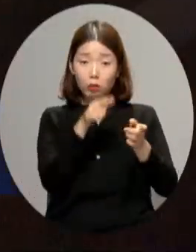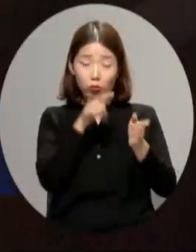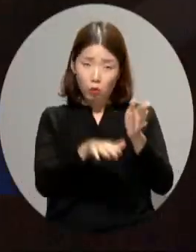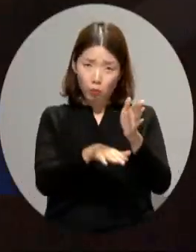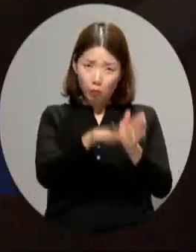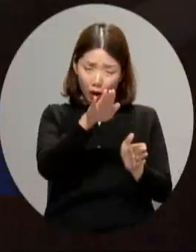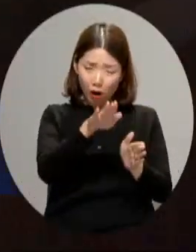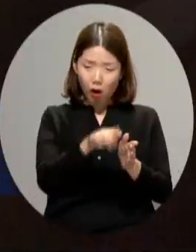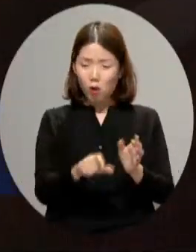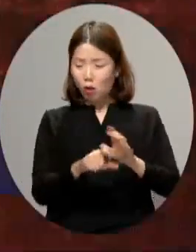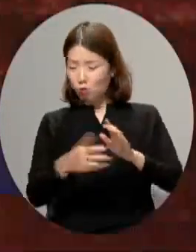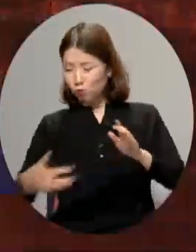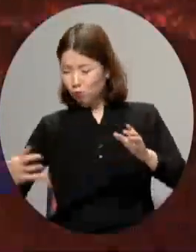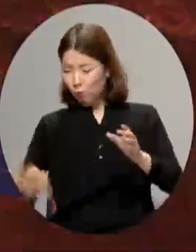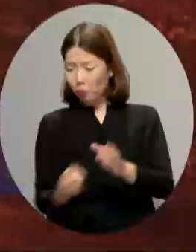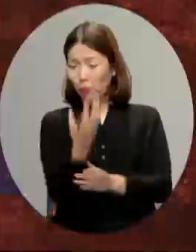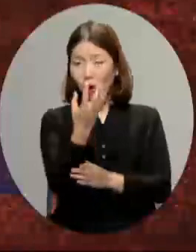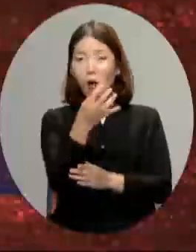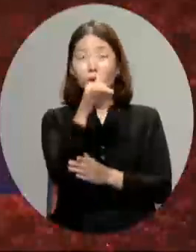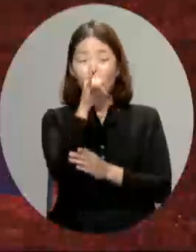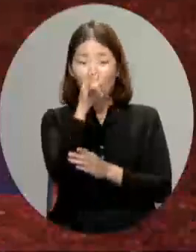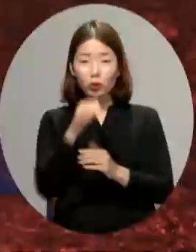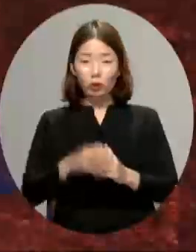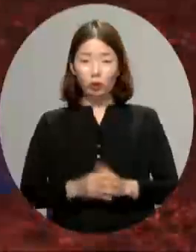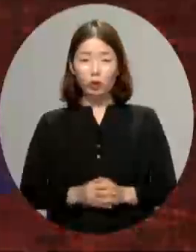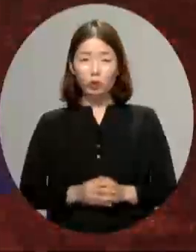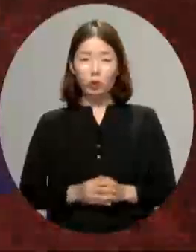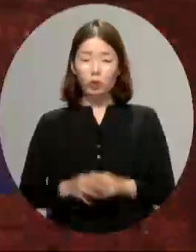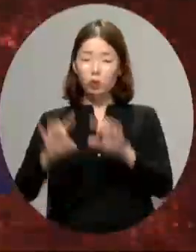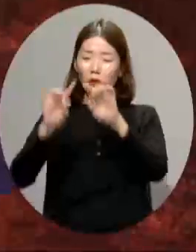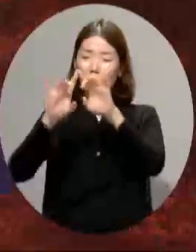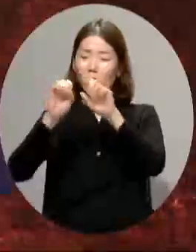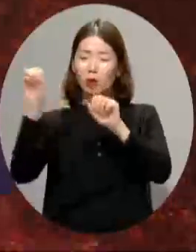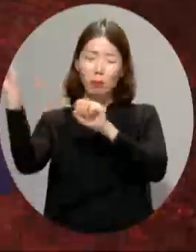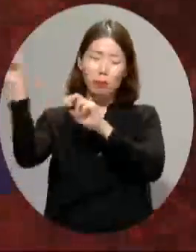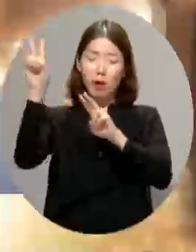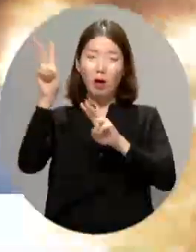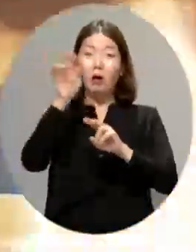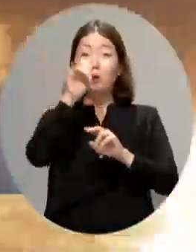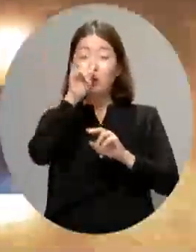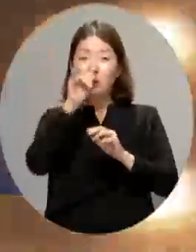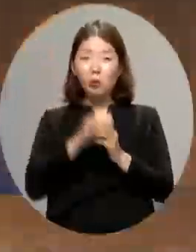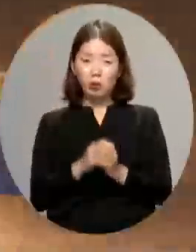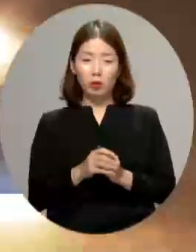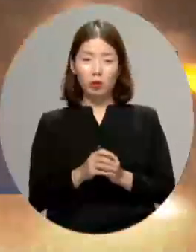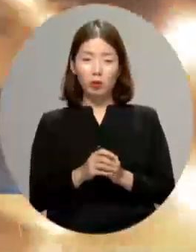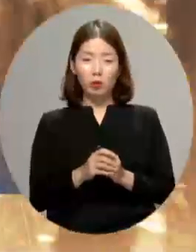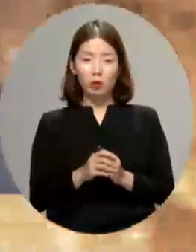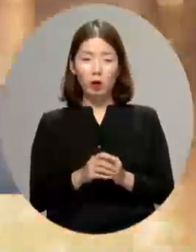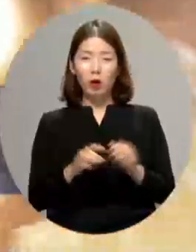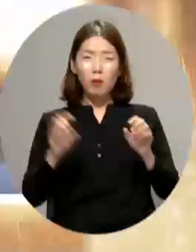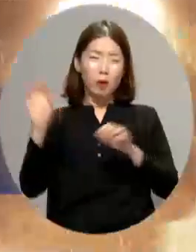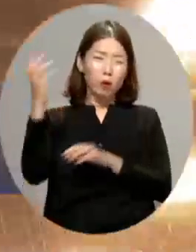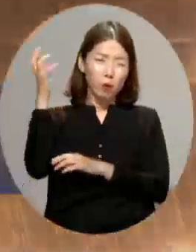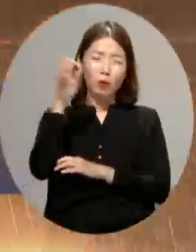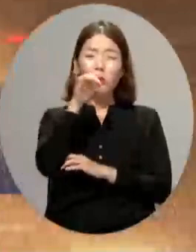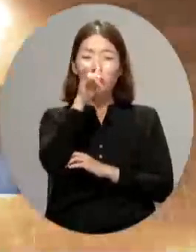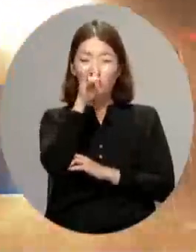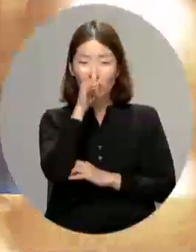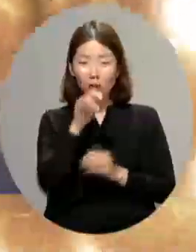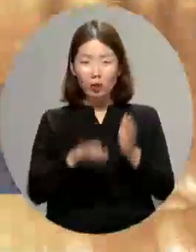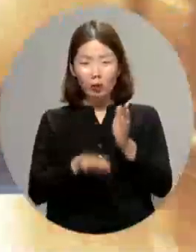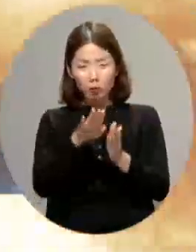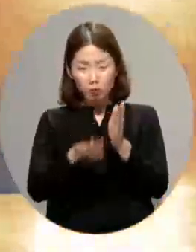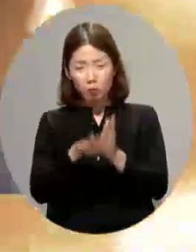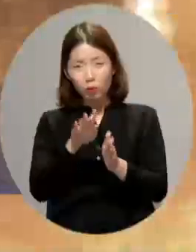찼다, 하수관 역류한다, 벼락 전기선이 벼락 맞았다, 누수 화재 경보기가 울린다, 지하층에